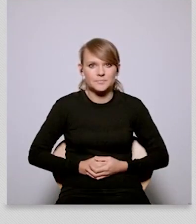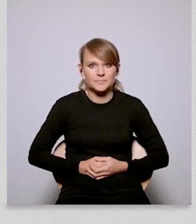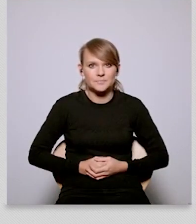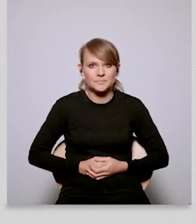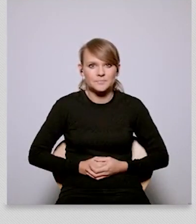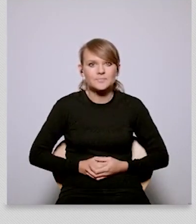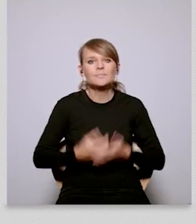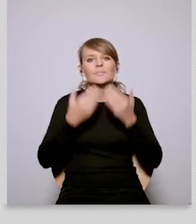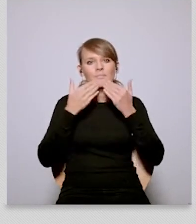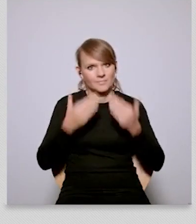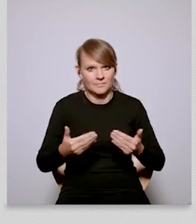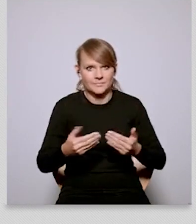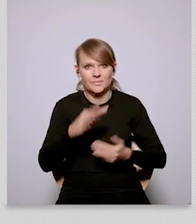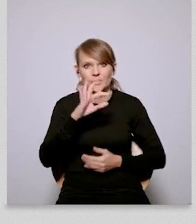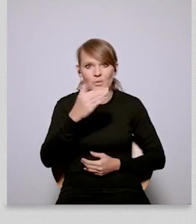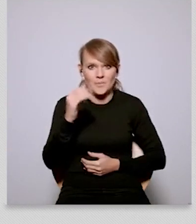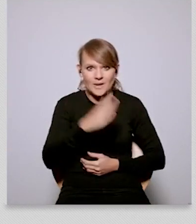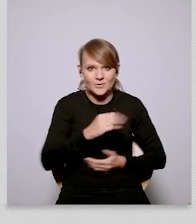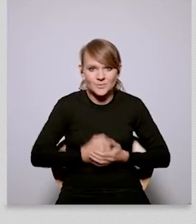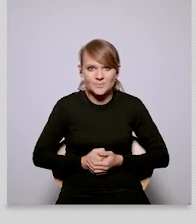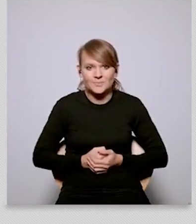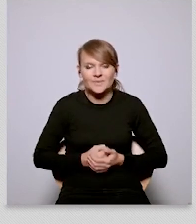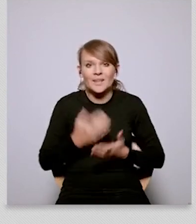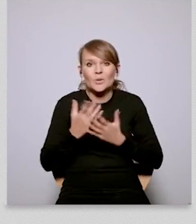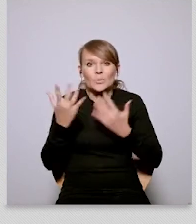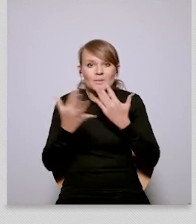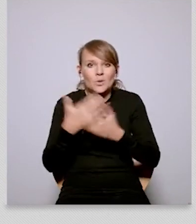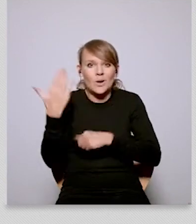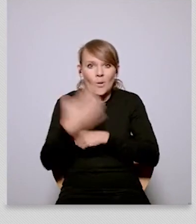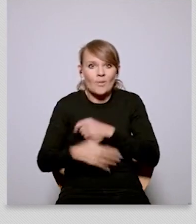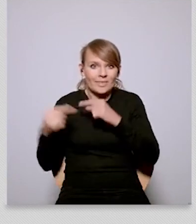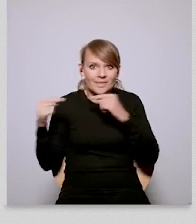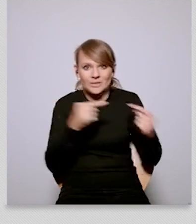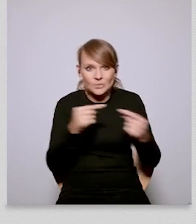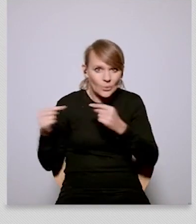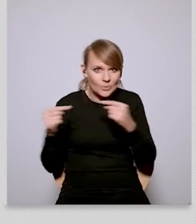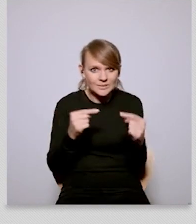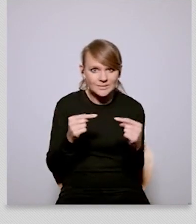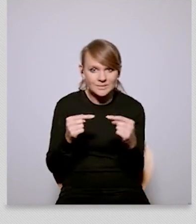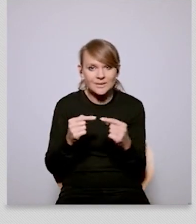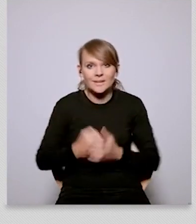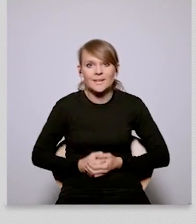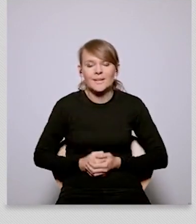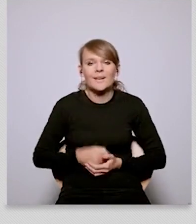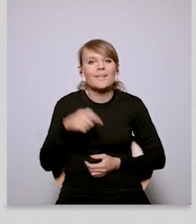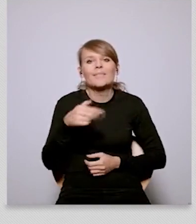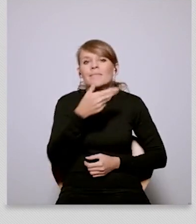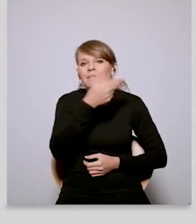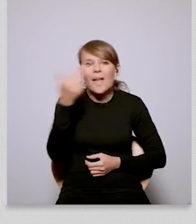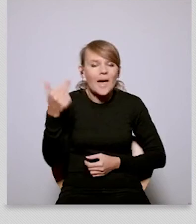Dziękuję bardzo Tomasz no zbliżamy się do końca naszej dyskusji ten zakres tematyczny był